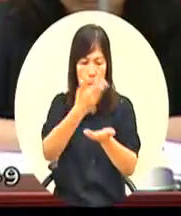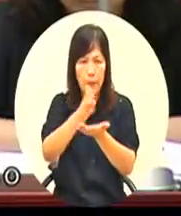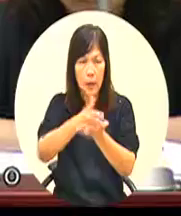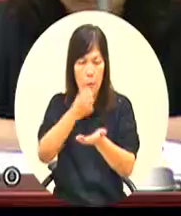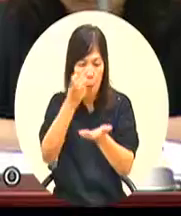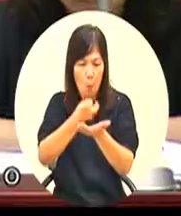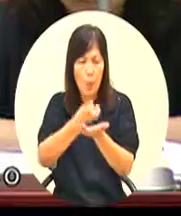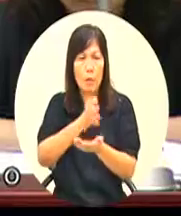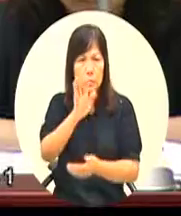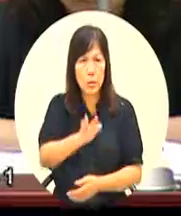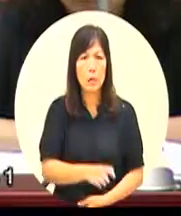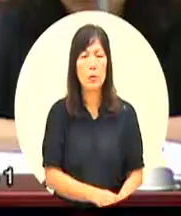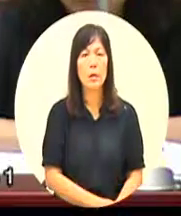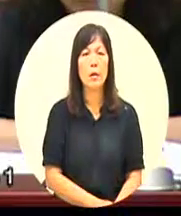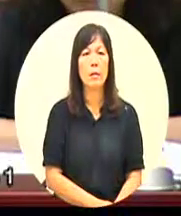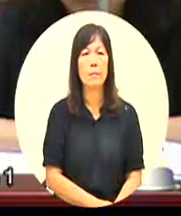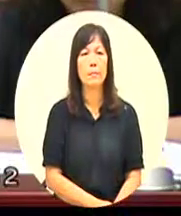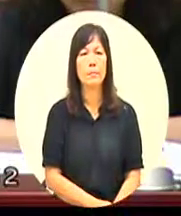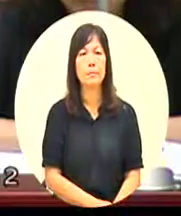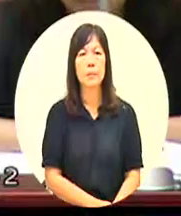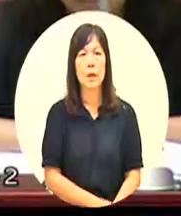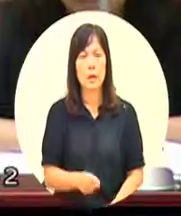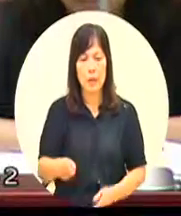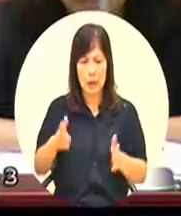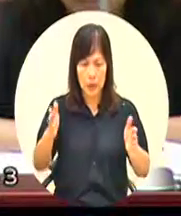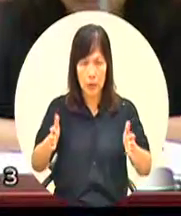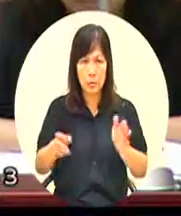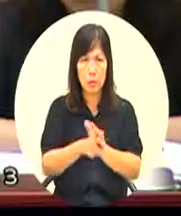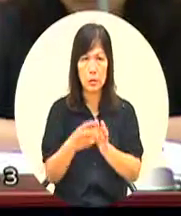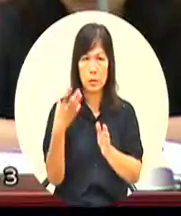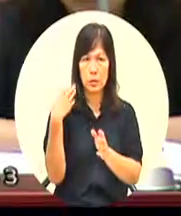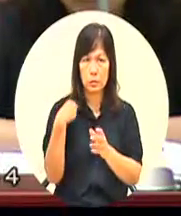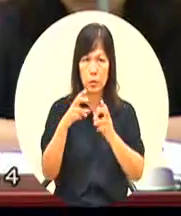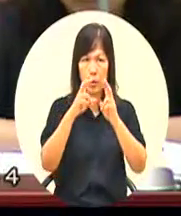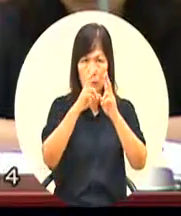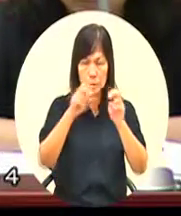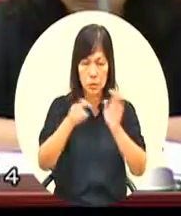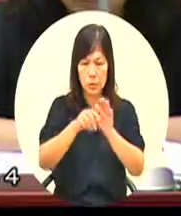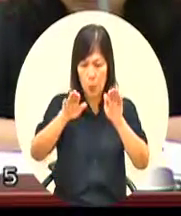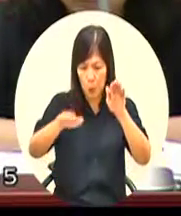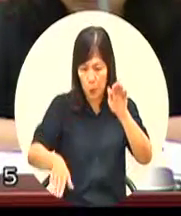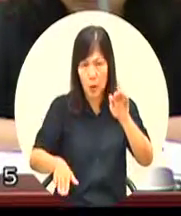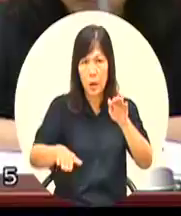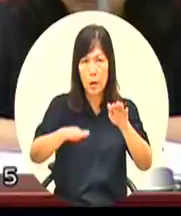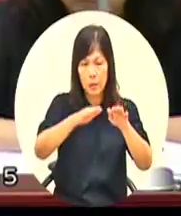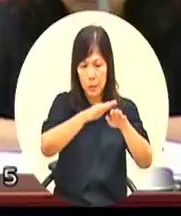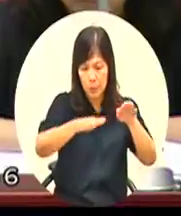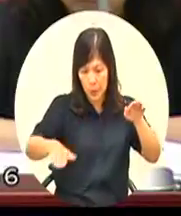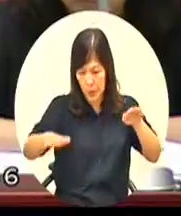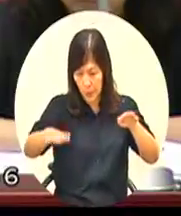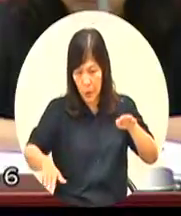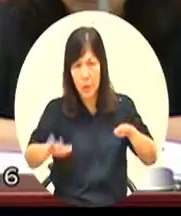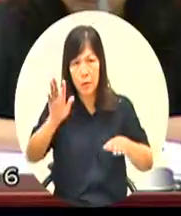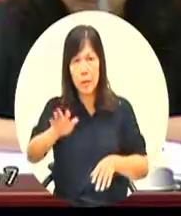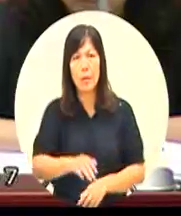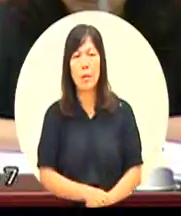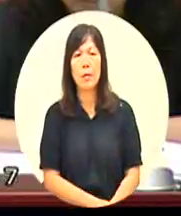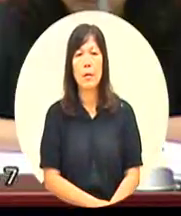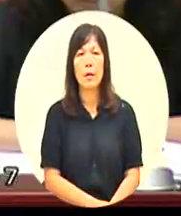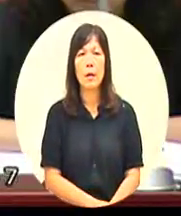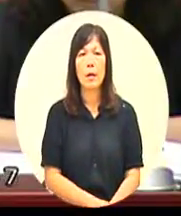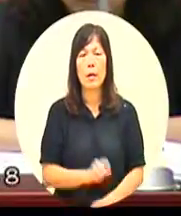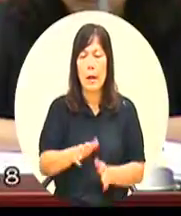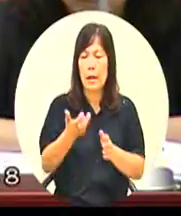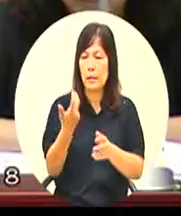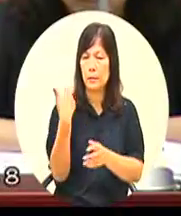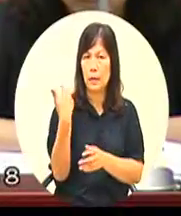所以它那一段是整个旧城最低 最低的地方哦，所以我们也在上个